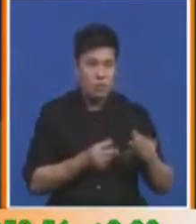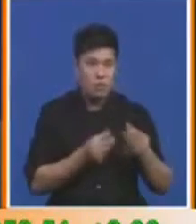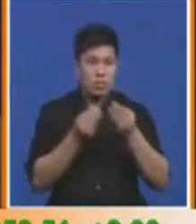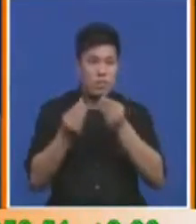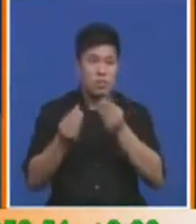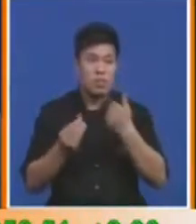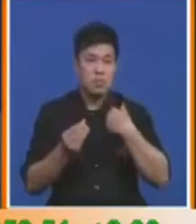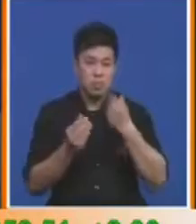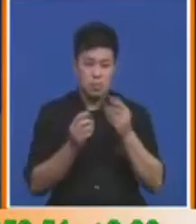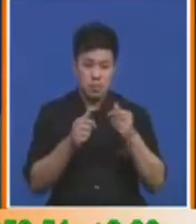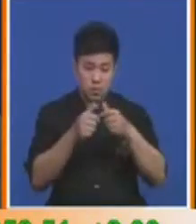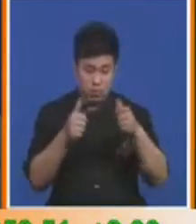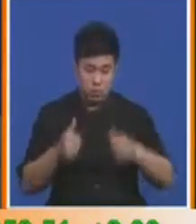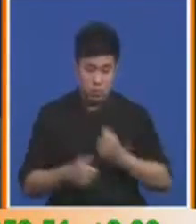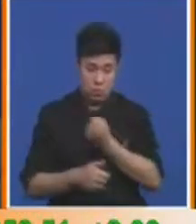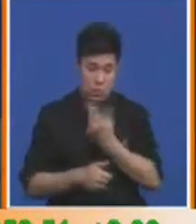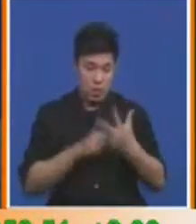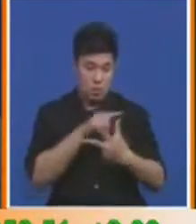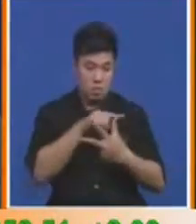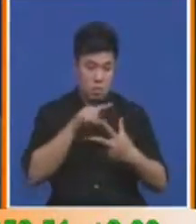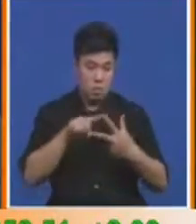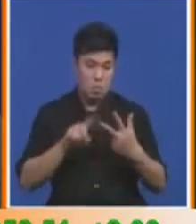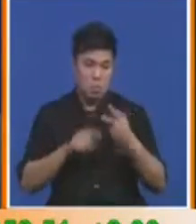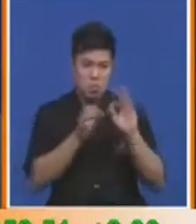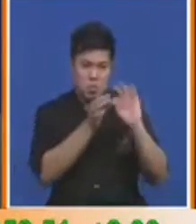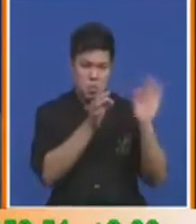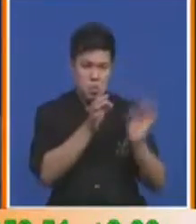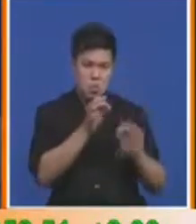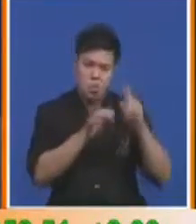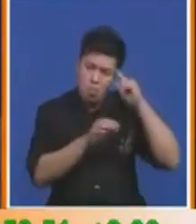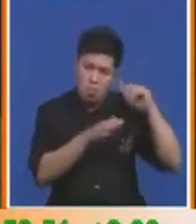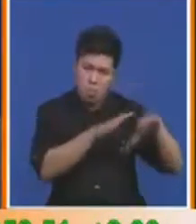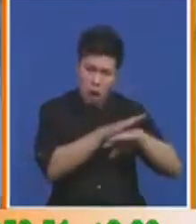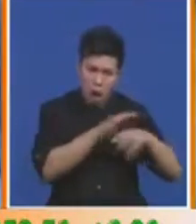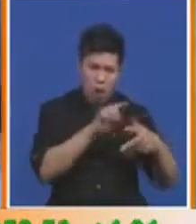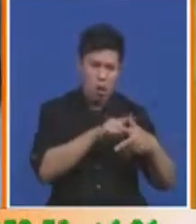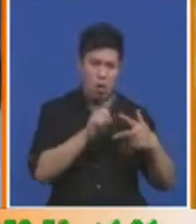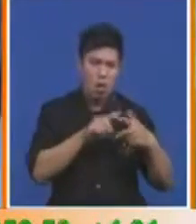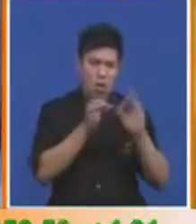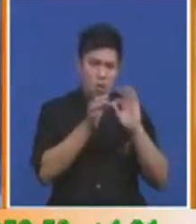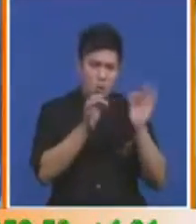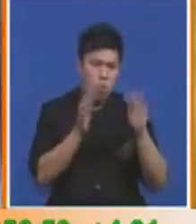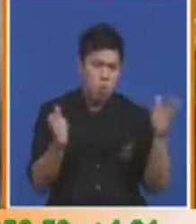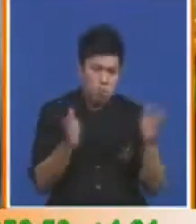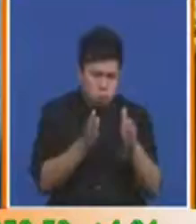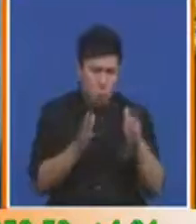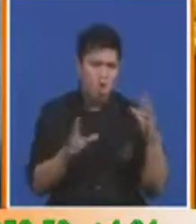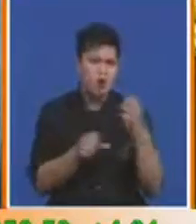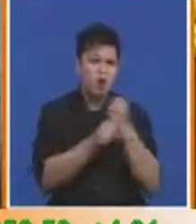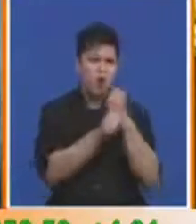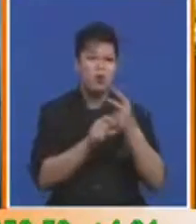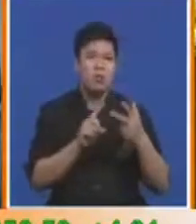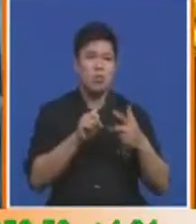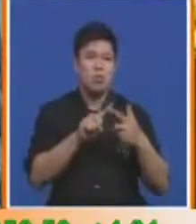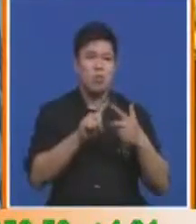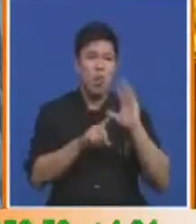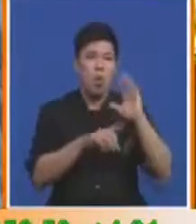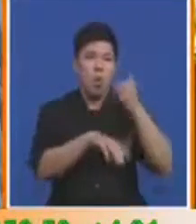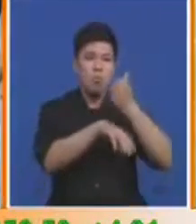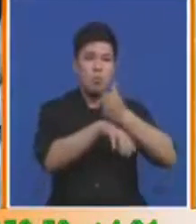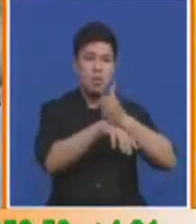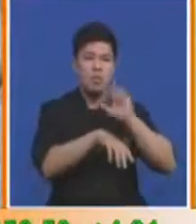3เล่มประกอบด้วยเนื้อหาที่เป็นความเห็นปฐมภูมิเนื้อหาแบบย่อที่มีการสรุปความเห็นเฉพาะผู้นำการเมืองที่ดี